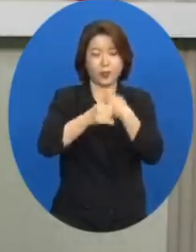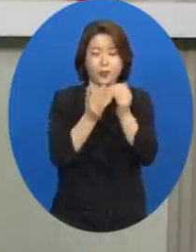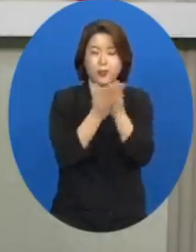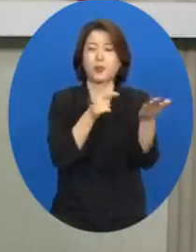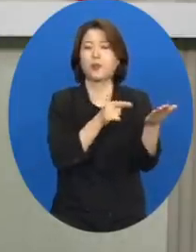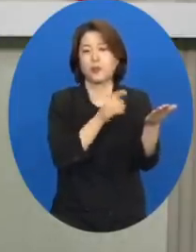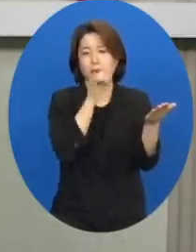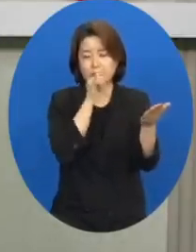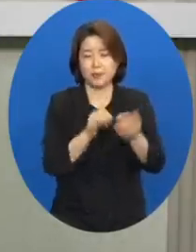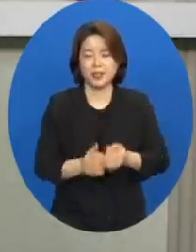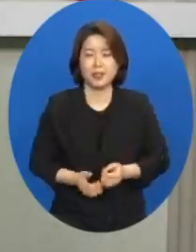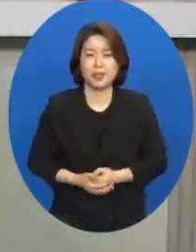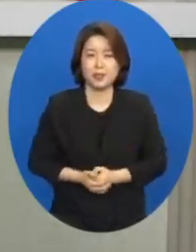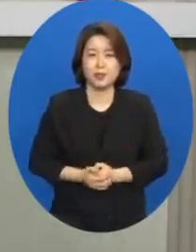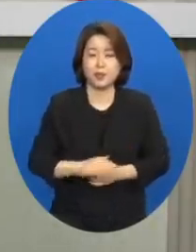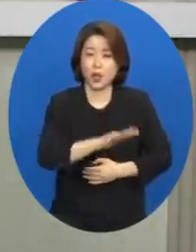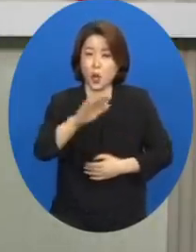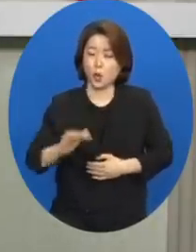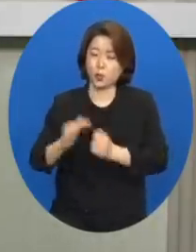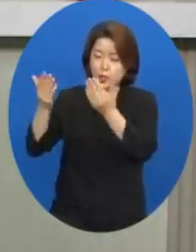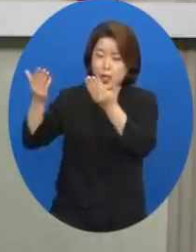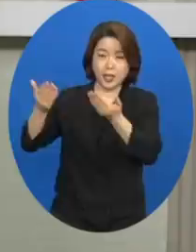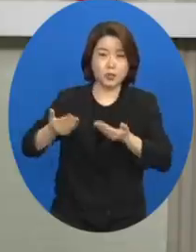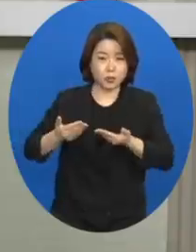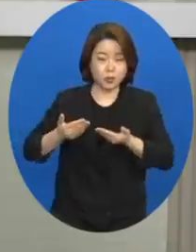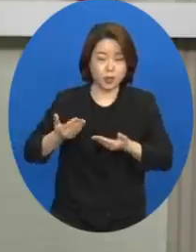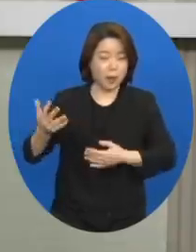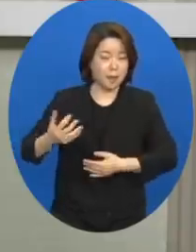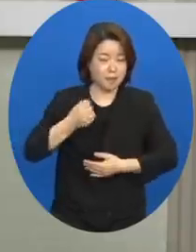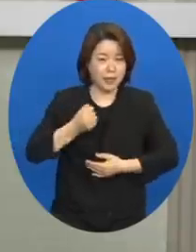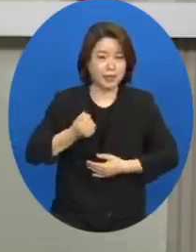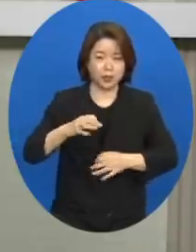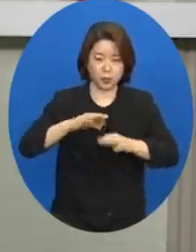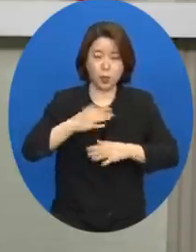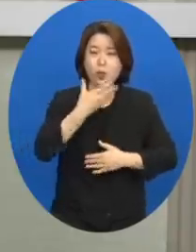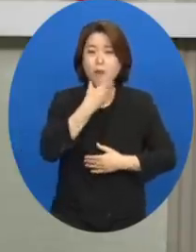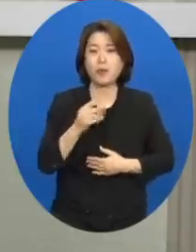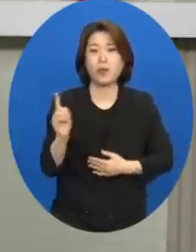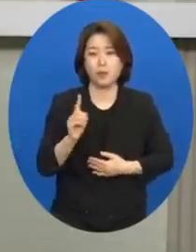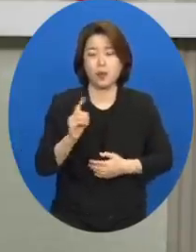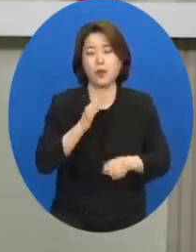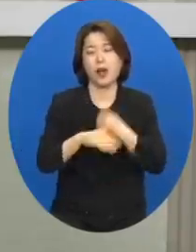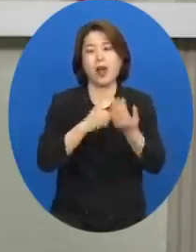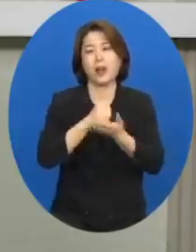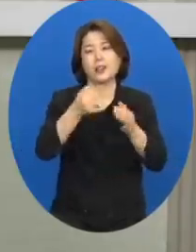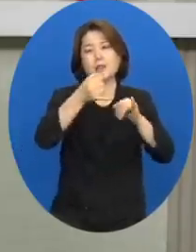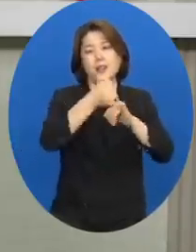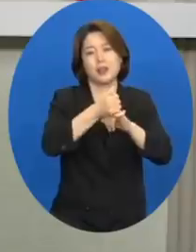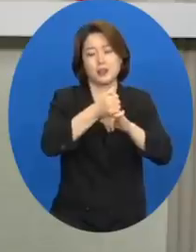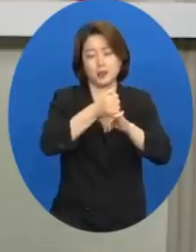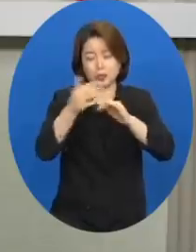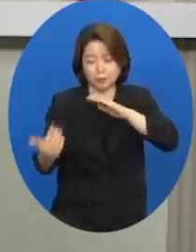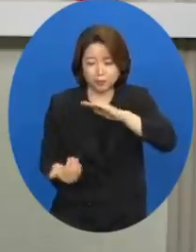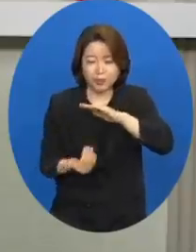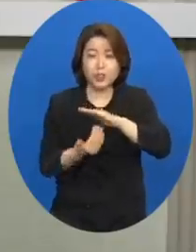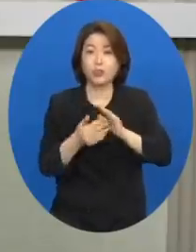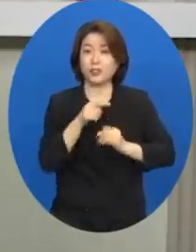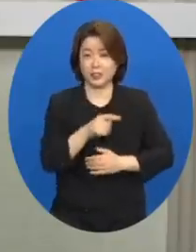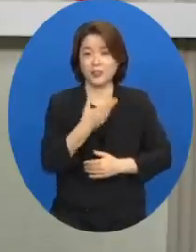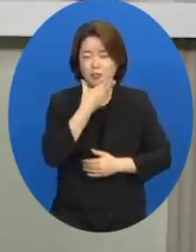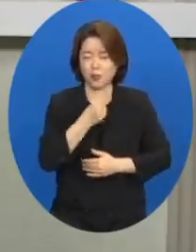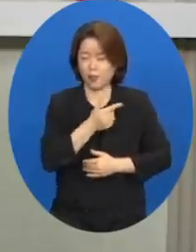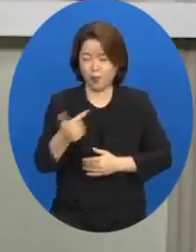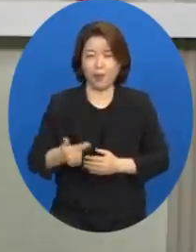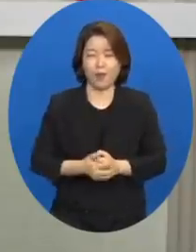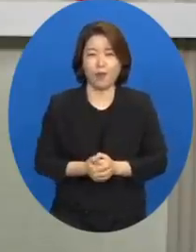말씀입니다 우리가 받은 가장 놀라운 보기 하나님의 약속 2 우리 가운데 성취되는 것 입니다